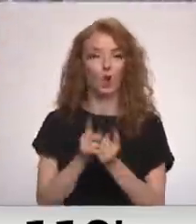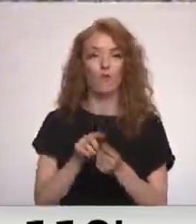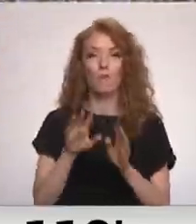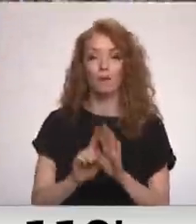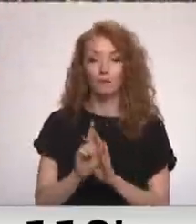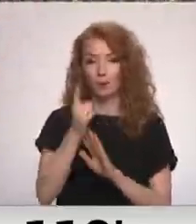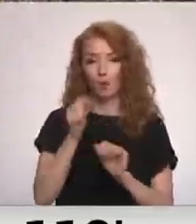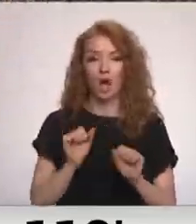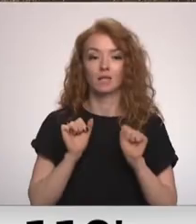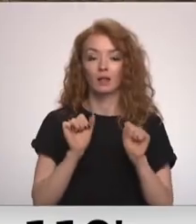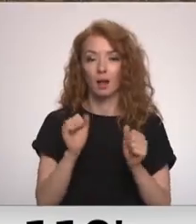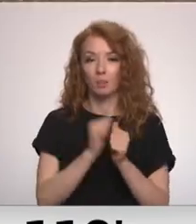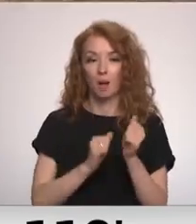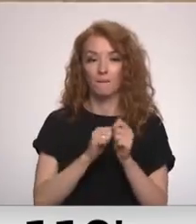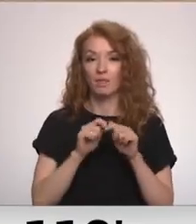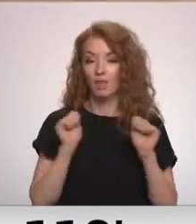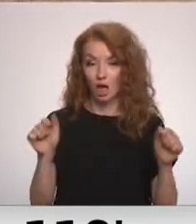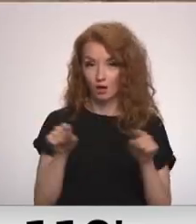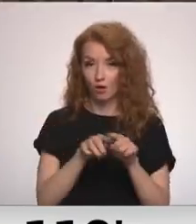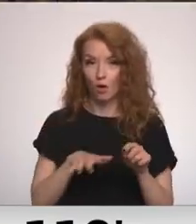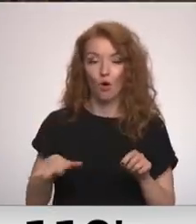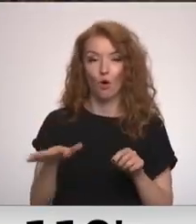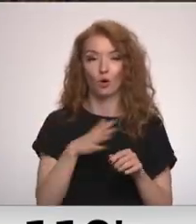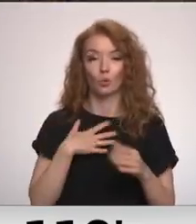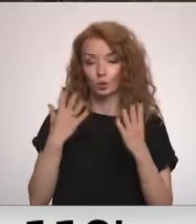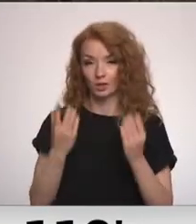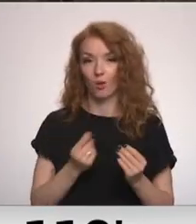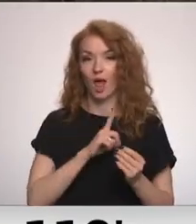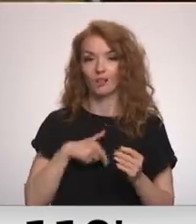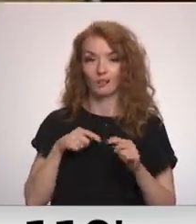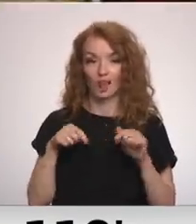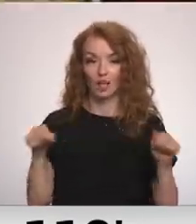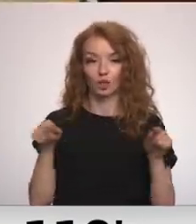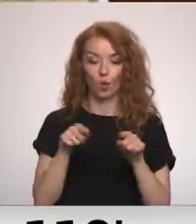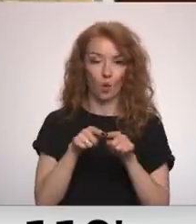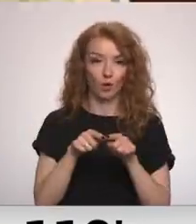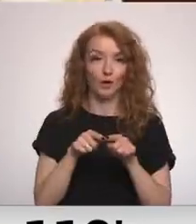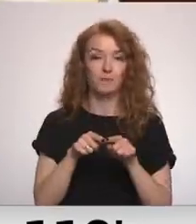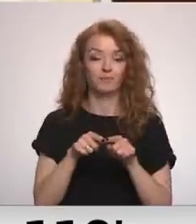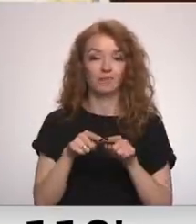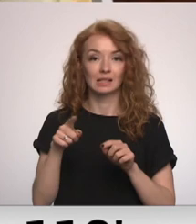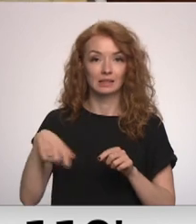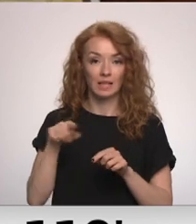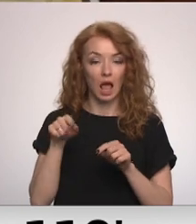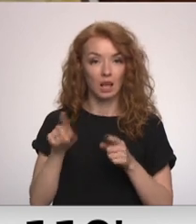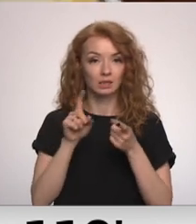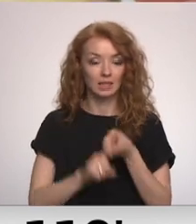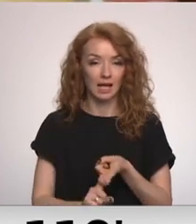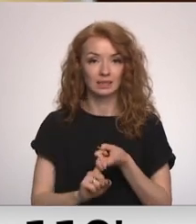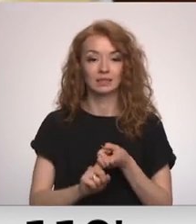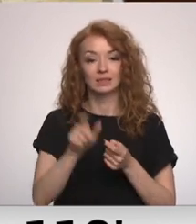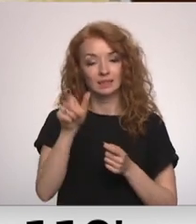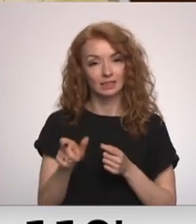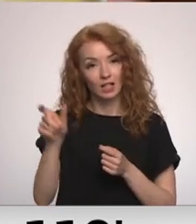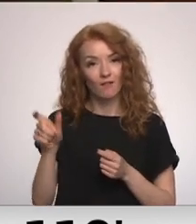pirmo aizsargājamo dabas teritoriju mūsdienu Latvijas teritorijā. Ar to salu ir vairāk saistīts tāds.